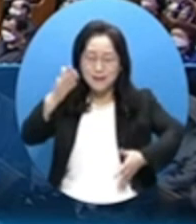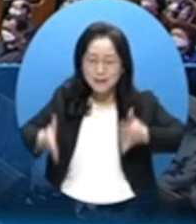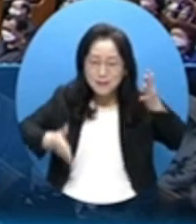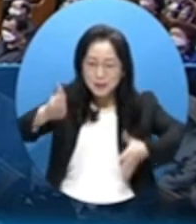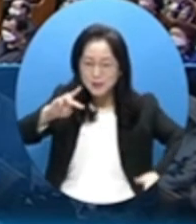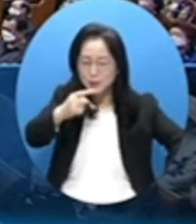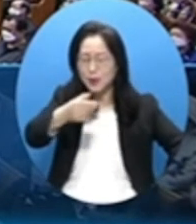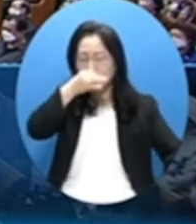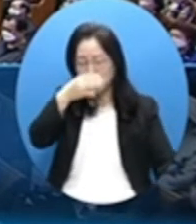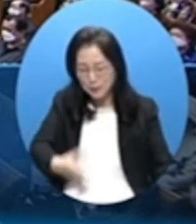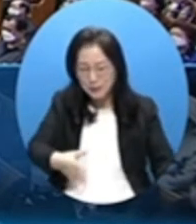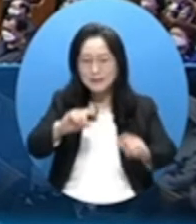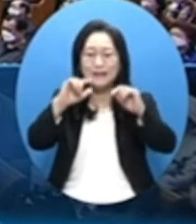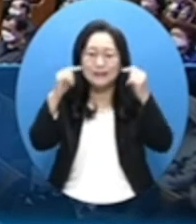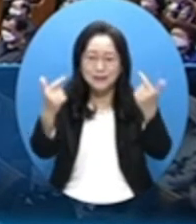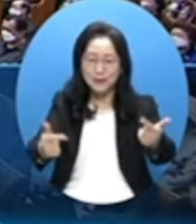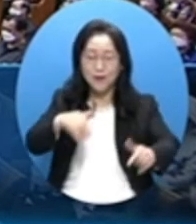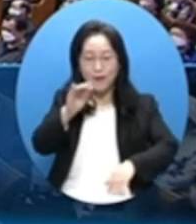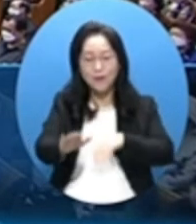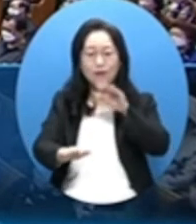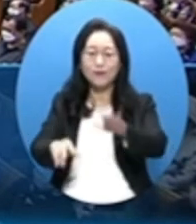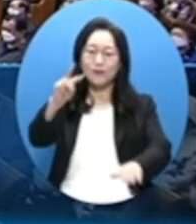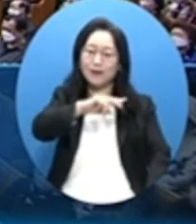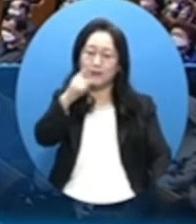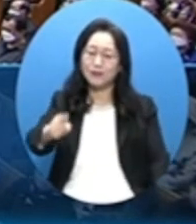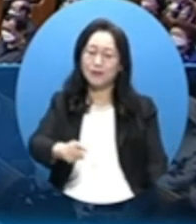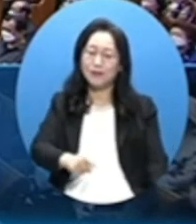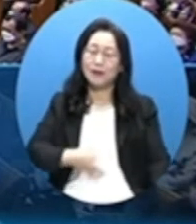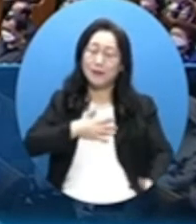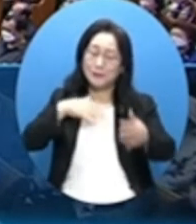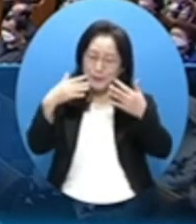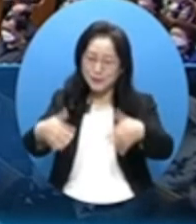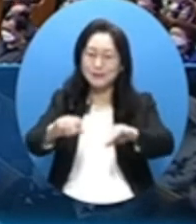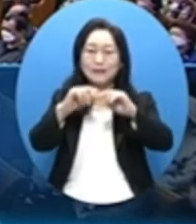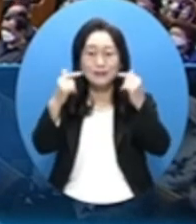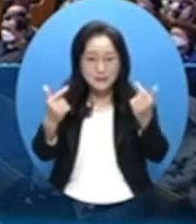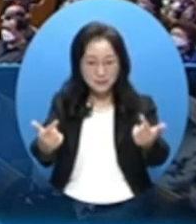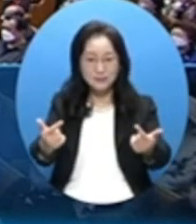박제라에도 곤배하지 아니하겠고 걸어가도 피곤하지 아니하리로다